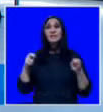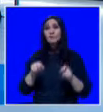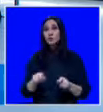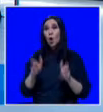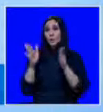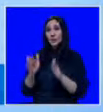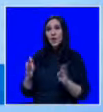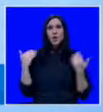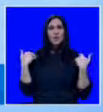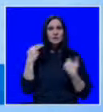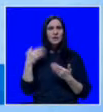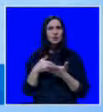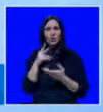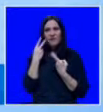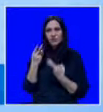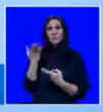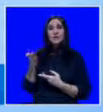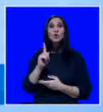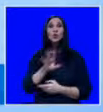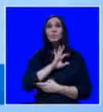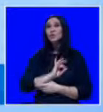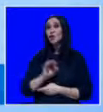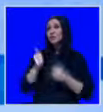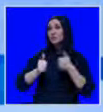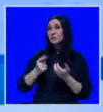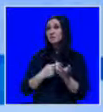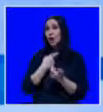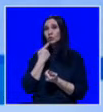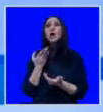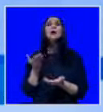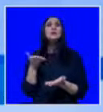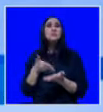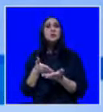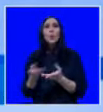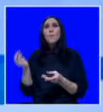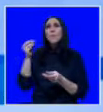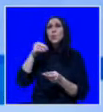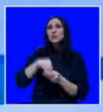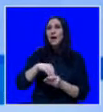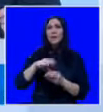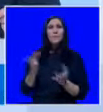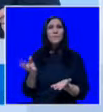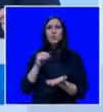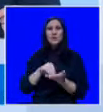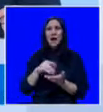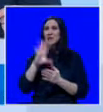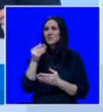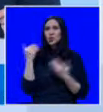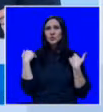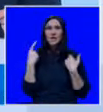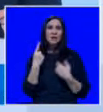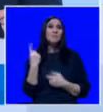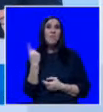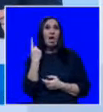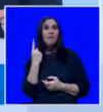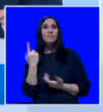Не забелязваме тези, които печелят състезания всяка година? Така е, професор Герджиков. Защо слагаме всички университети забелязваме, под един знаменател и той е най-лошия?